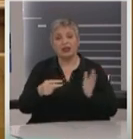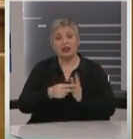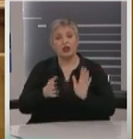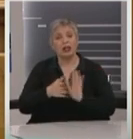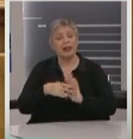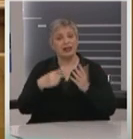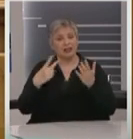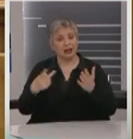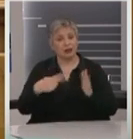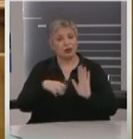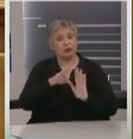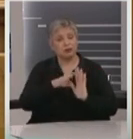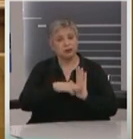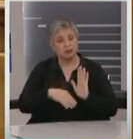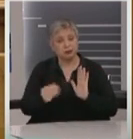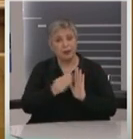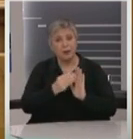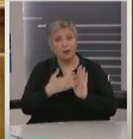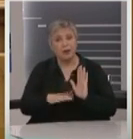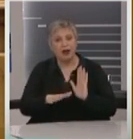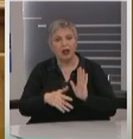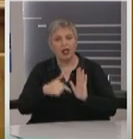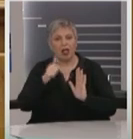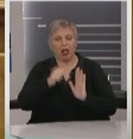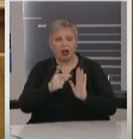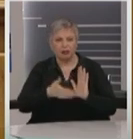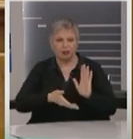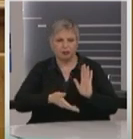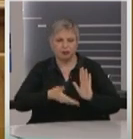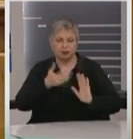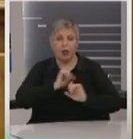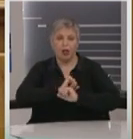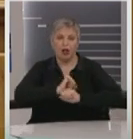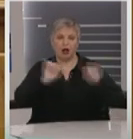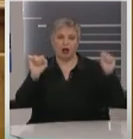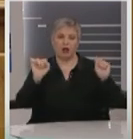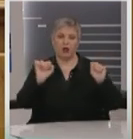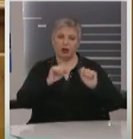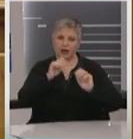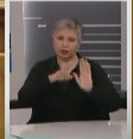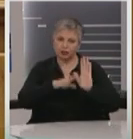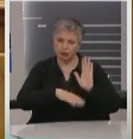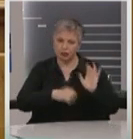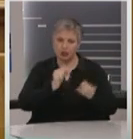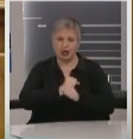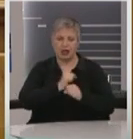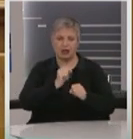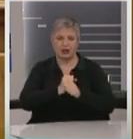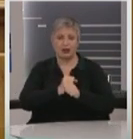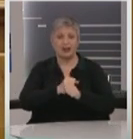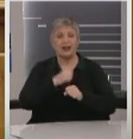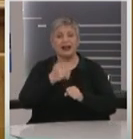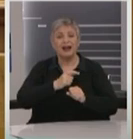έργα ύψους 5 δισεκατομμυρίων ευρώ, ποσό ρεκόρ της τελευταίας δεκαετίας. Οι συμφωνίες αυτές έφεραν επιπλέον